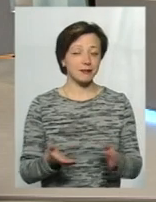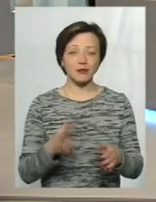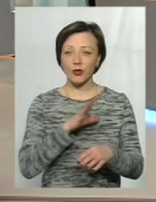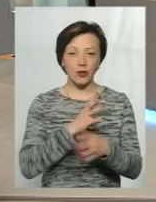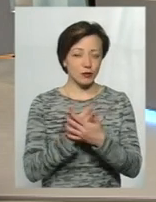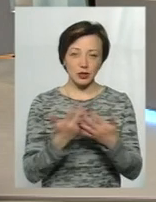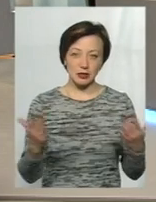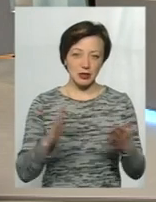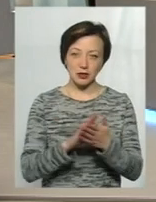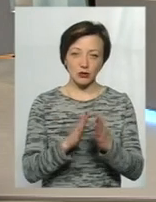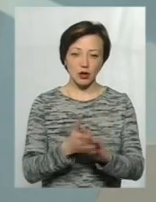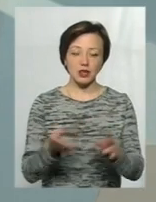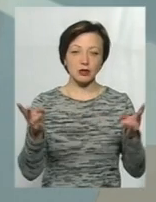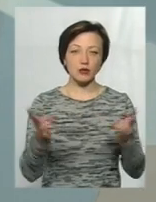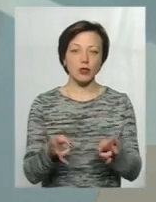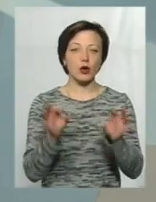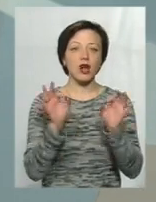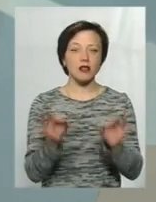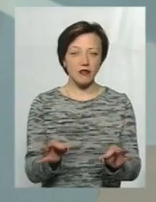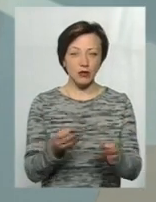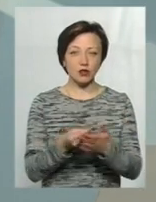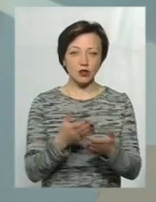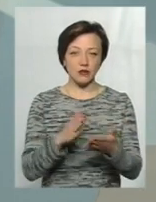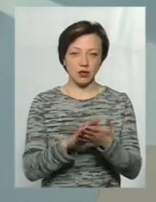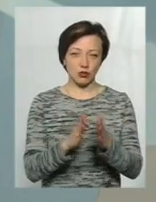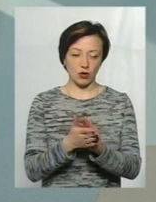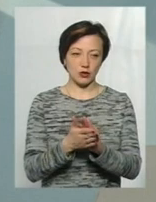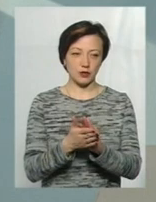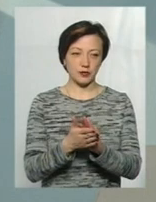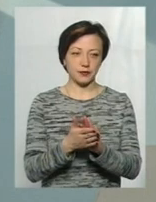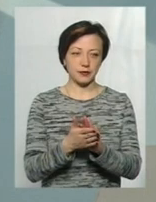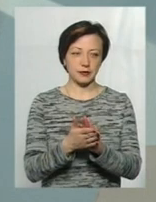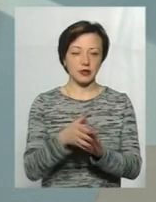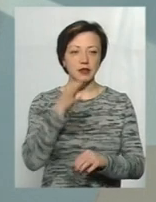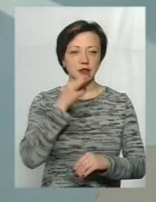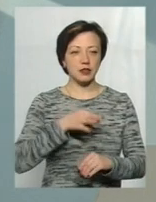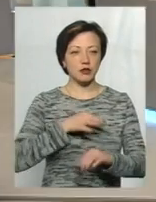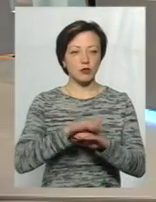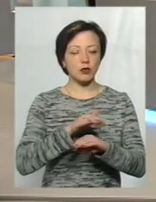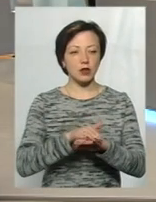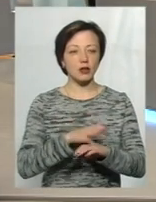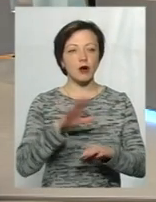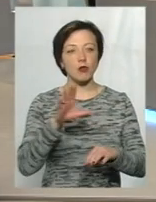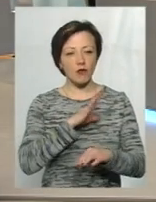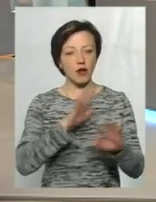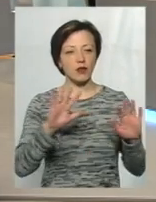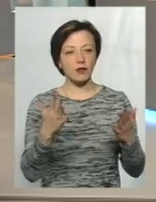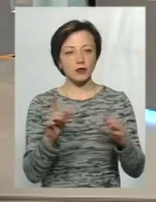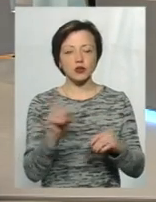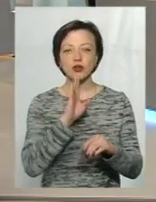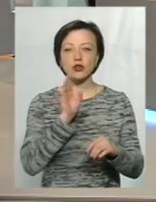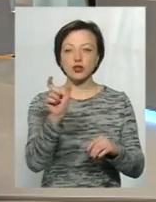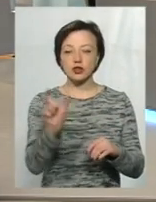різні ситуації і необхідно адекватно оцінювати ситуацію. А скажіть, бувають такі випадки, що